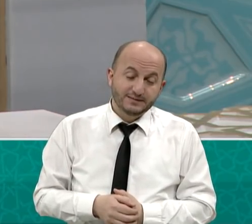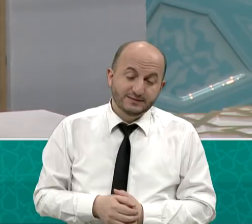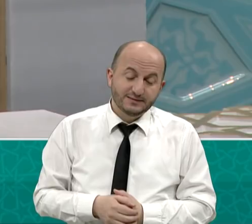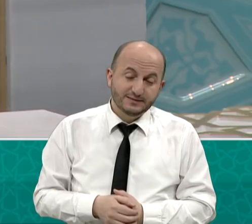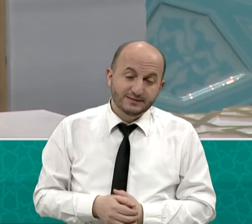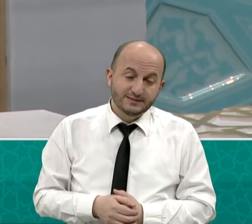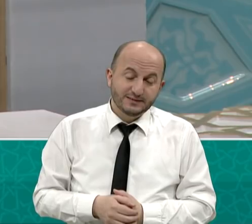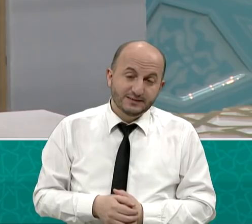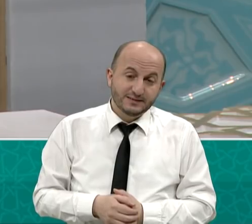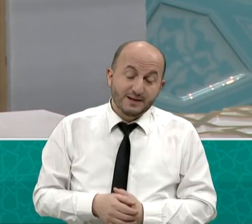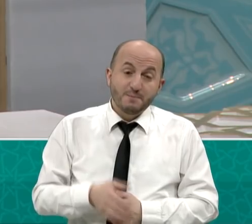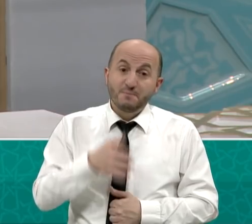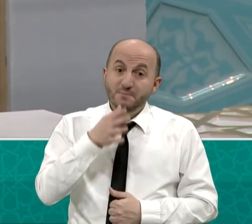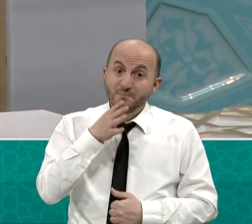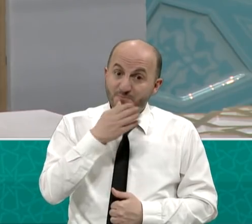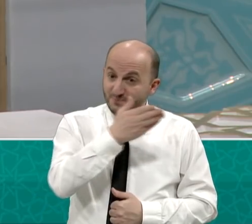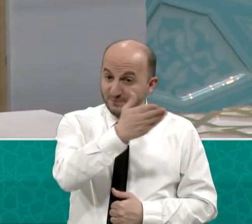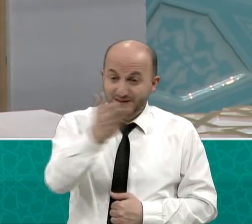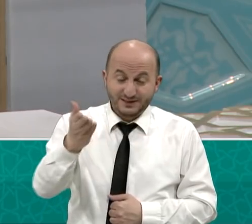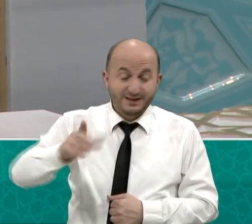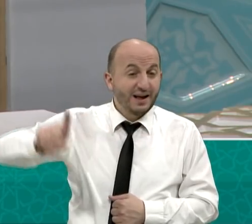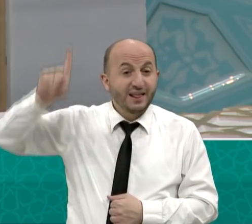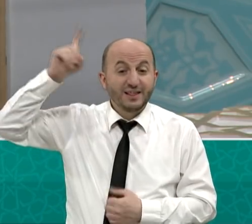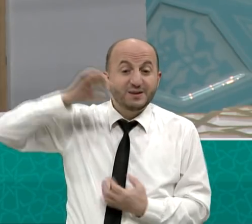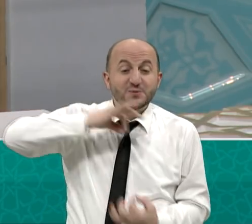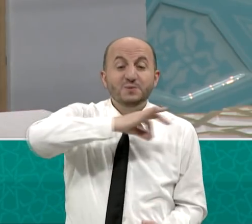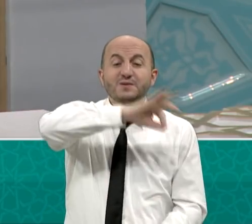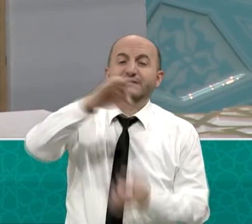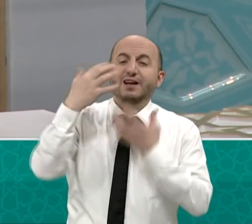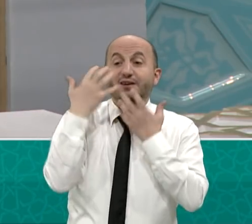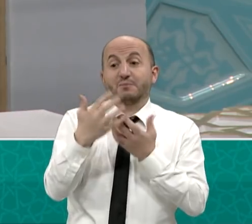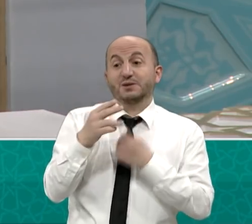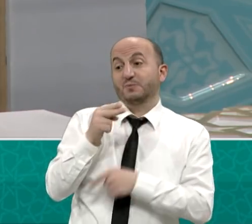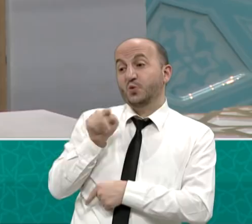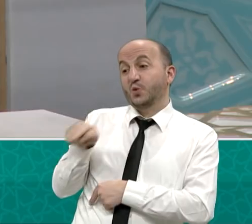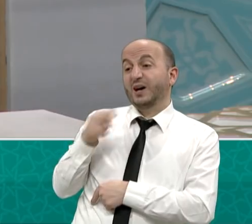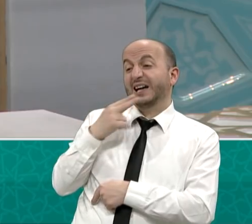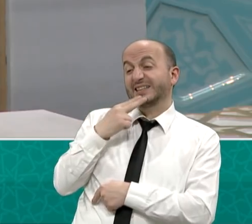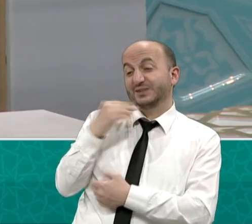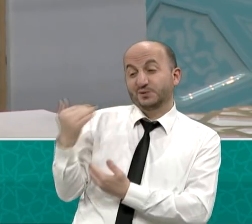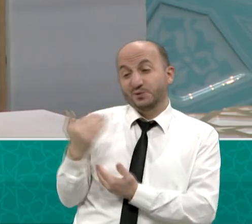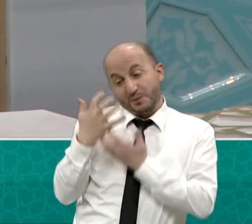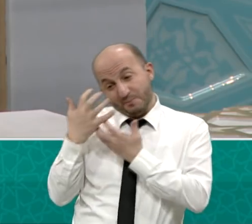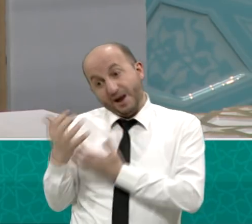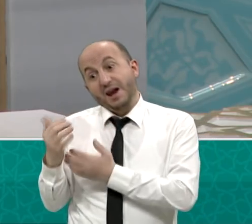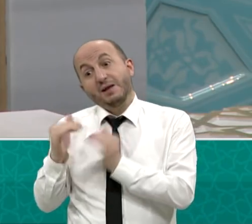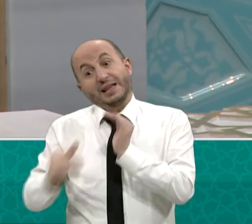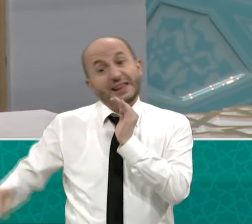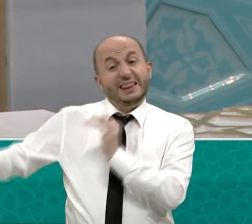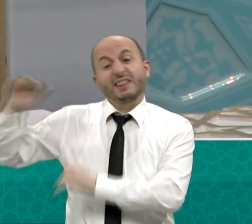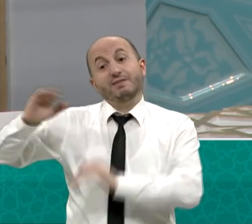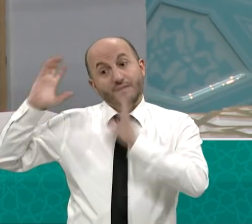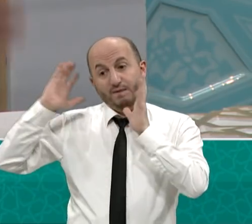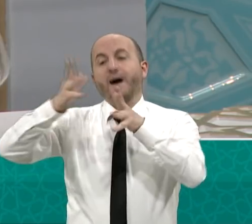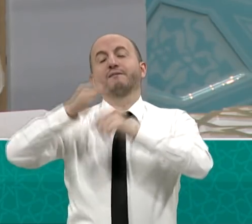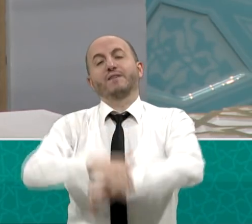cevap vermişler. Bilin ki Allah'ın kullarına olan rahmeti bu kadının çocuğuna olan